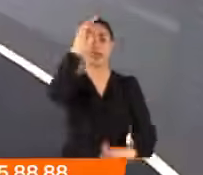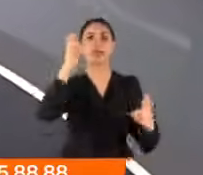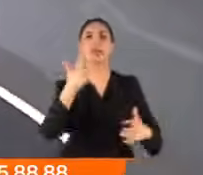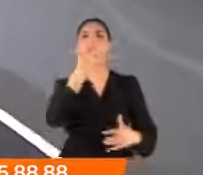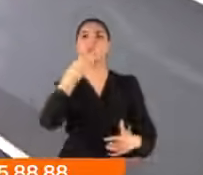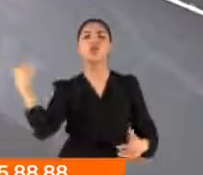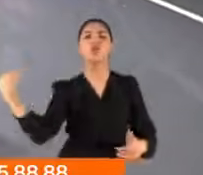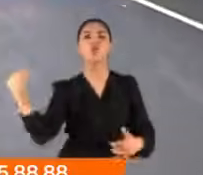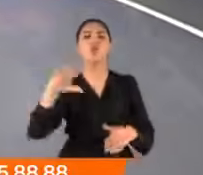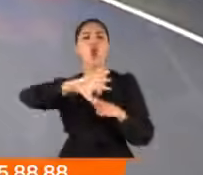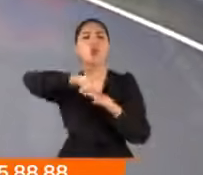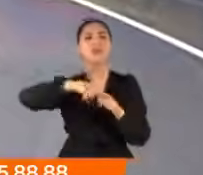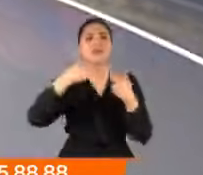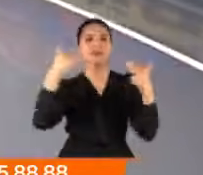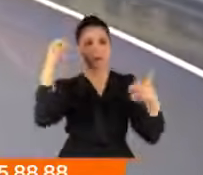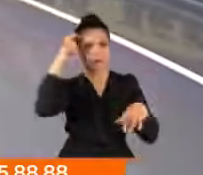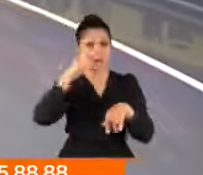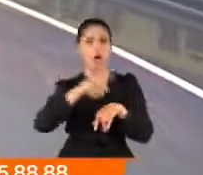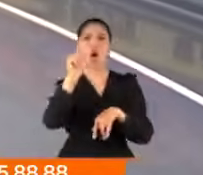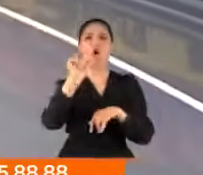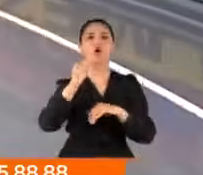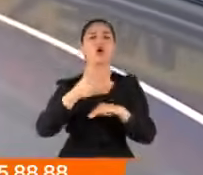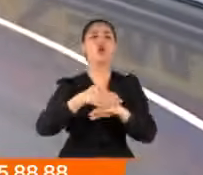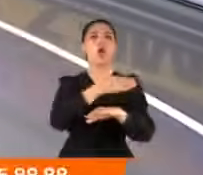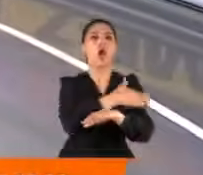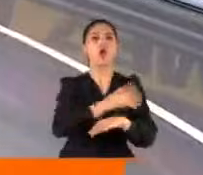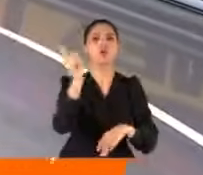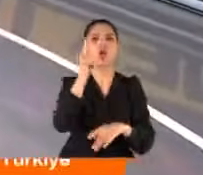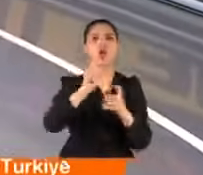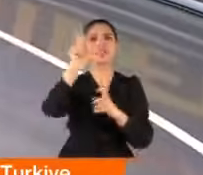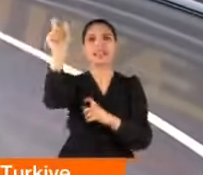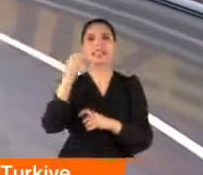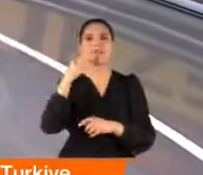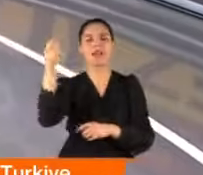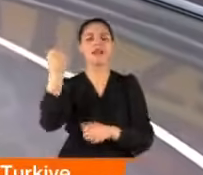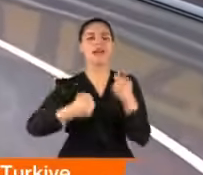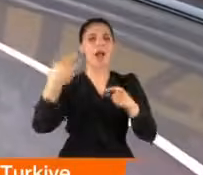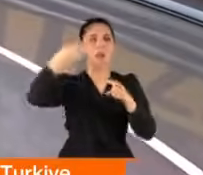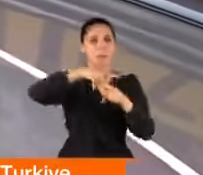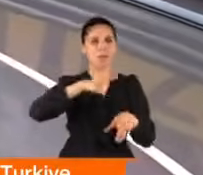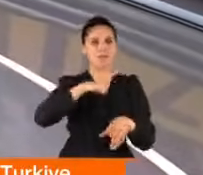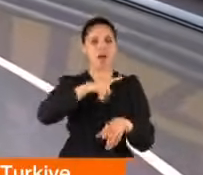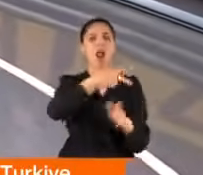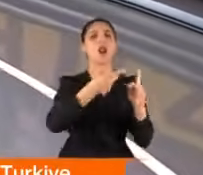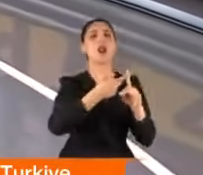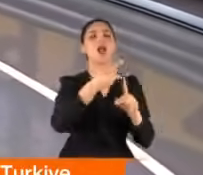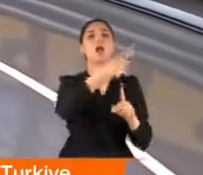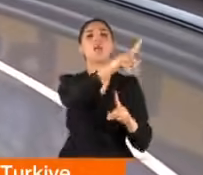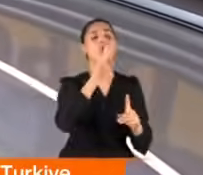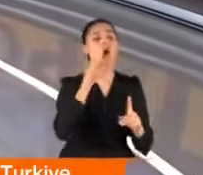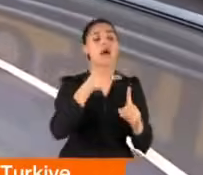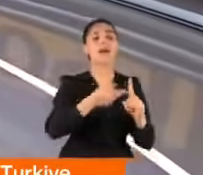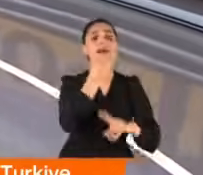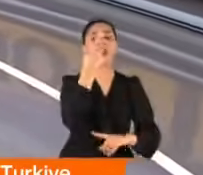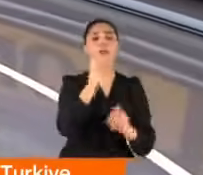İstanbul'daki 3 milyonluk gasp öyküsünü hatırlayacaksınız. 10 gün önceydi. Holding yöneticisi Sibel Koçan aracından binmek üzereyken bir gasp çetesi tarafından